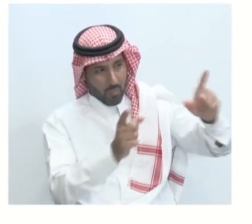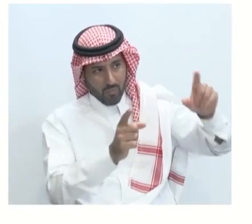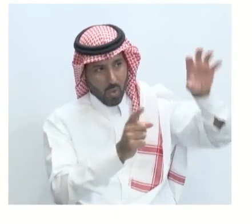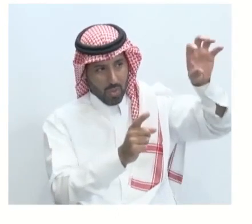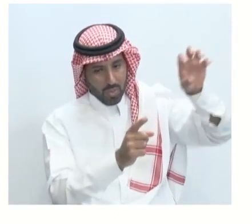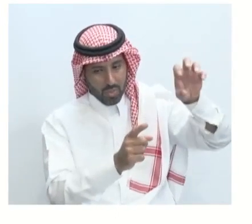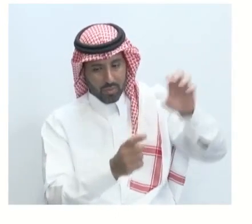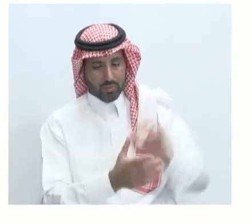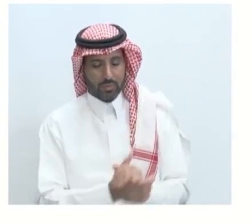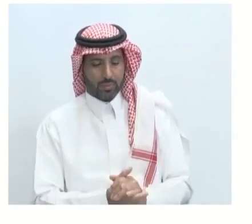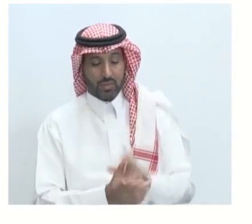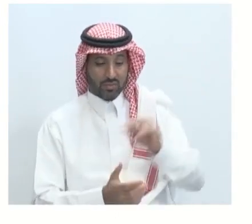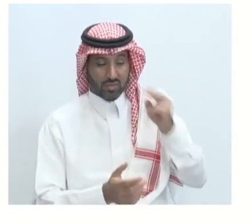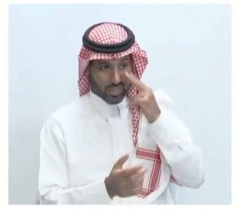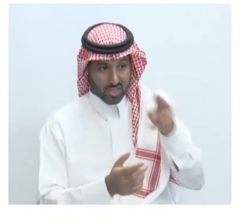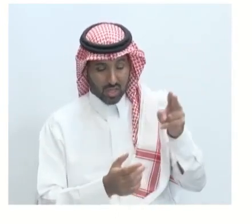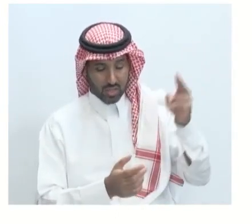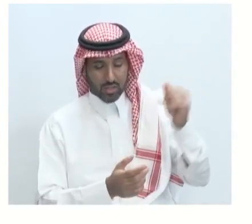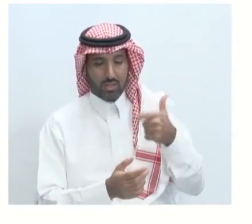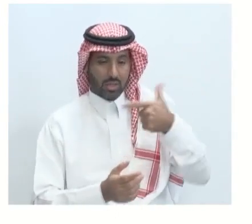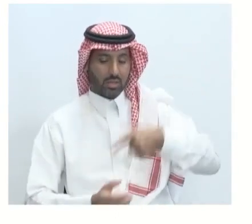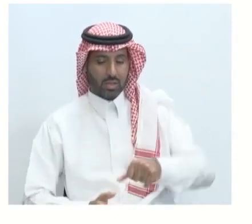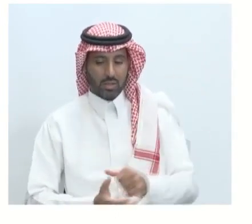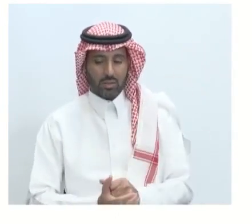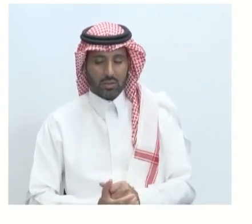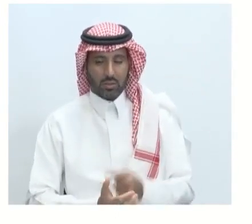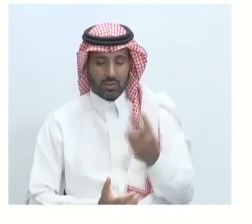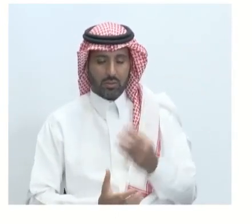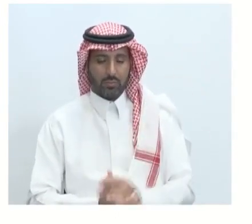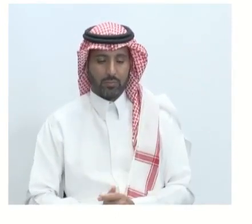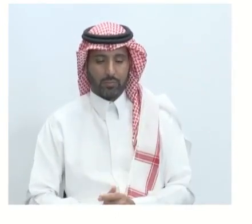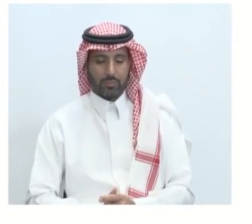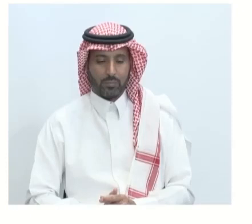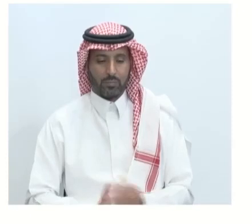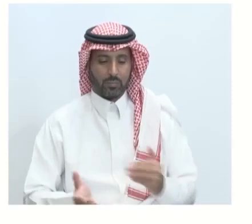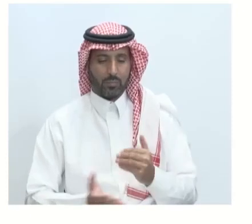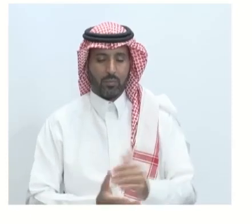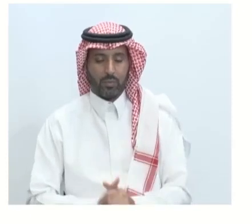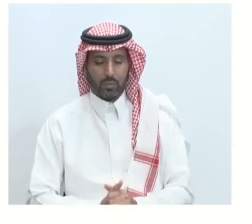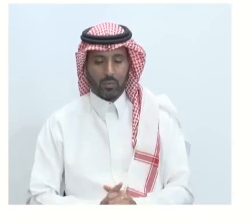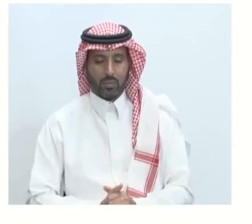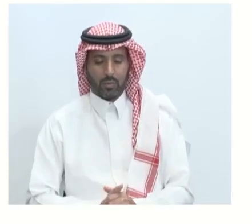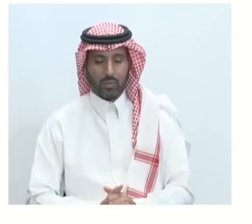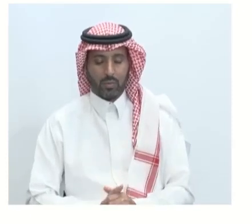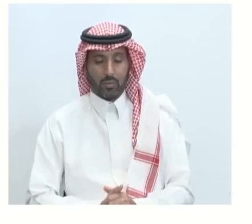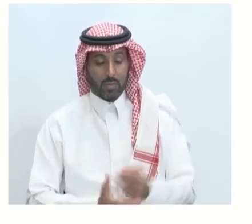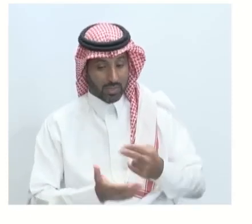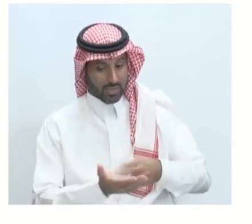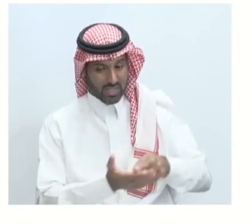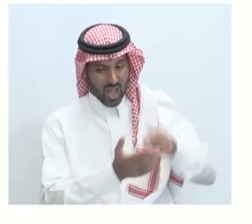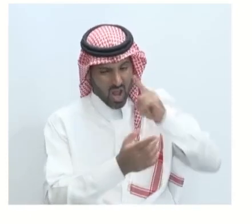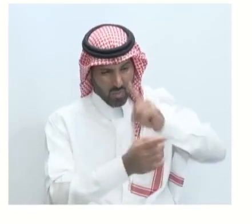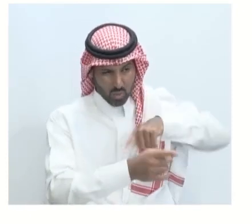معنا هنا في الشكل 16/3 ويتم ذلك بعمليه ارسال